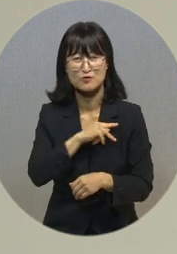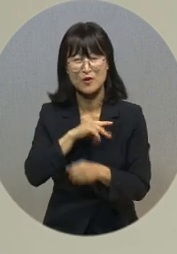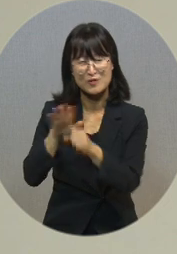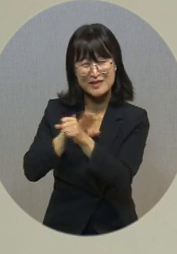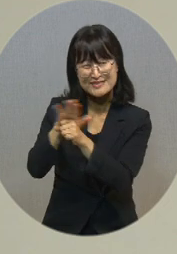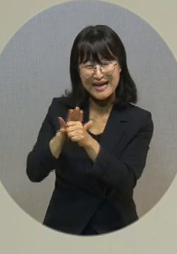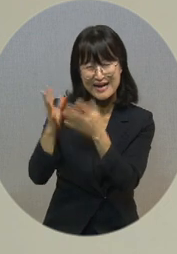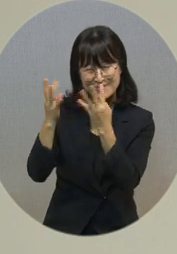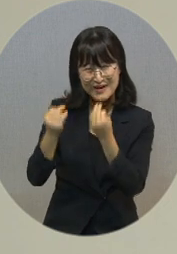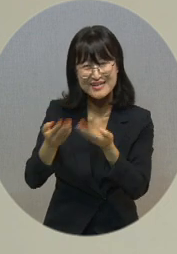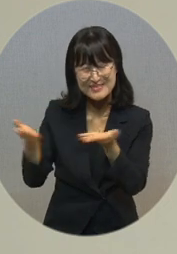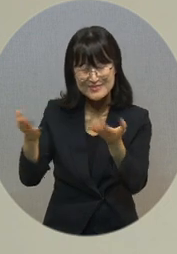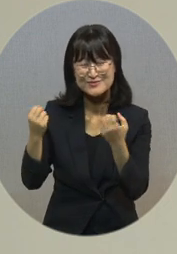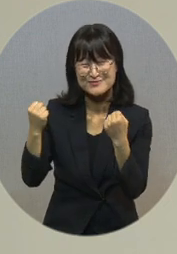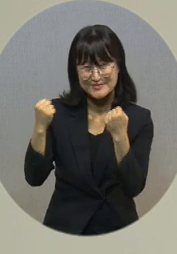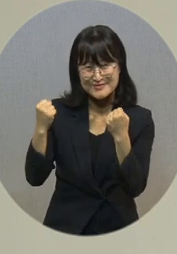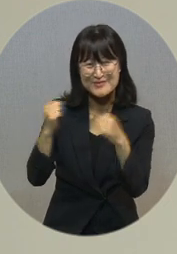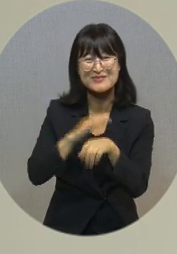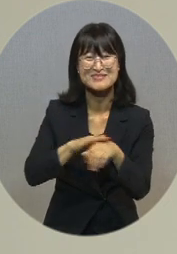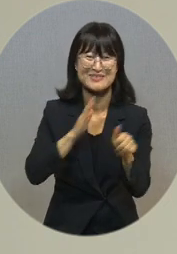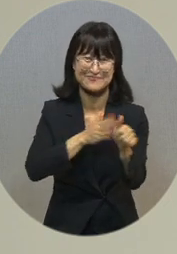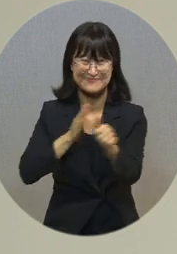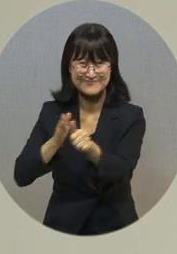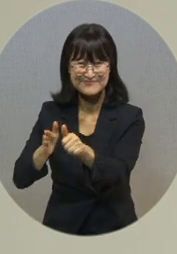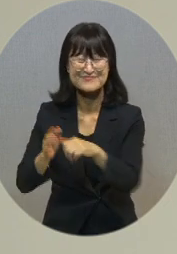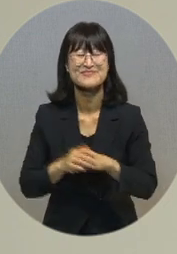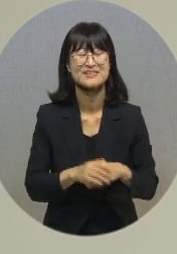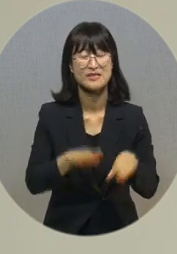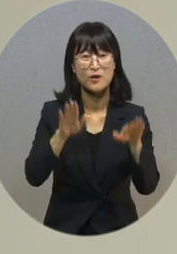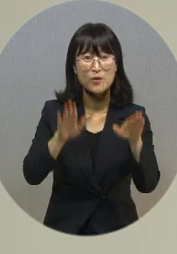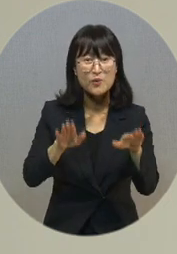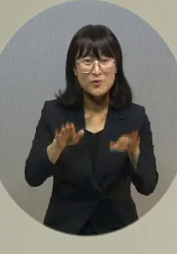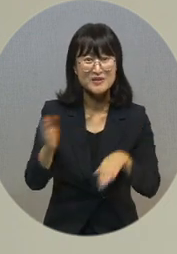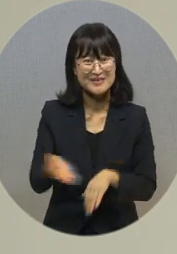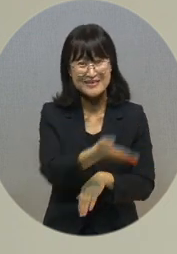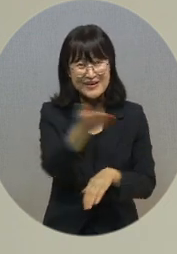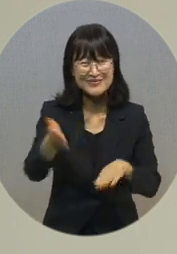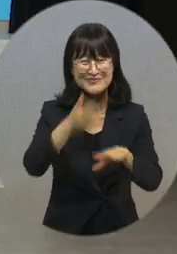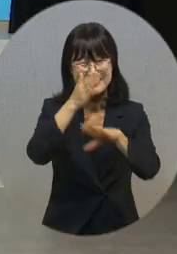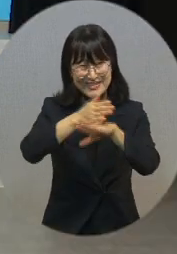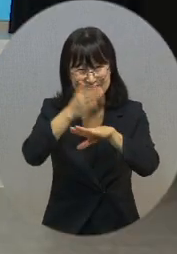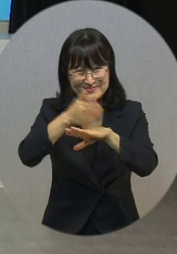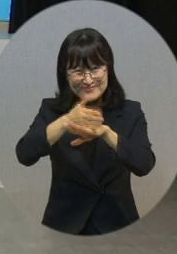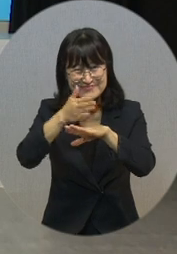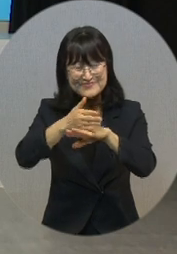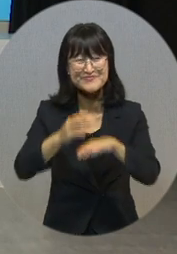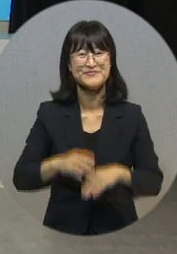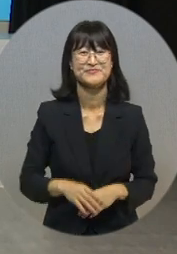같이 응원도 해 주시길 부탁드리겠습니다. 오늘도 시청자 여러분 감사합니다.